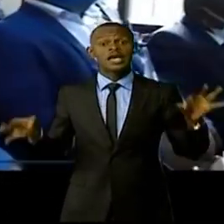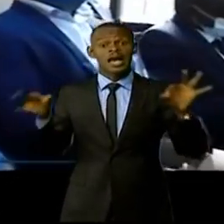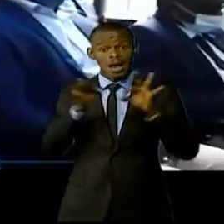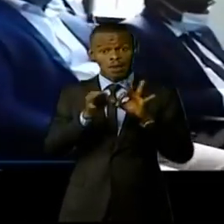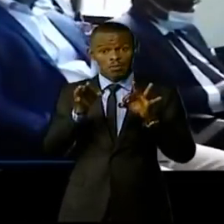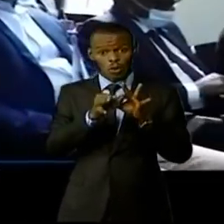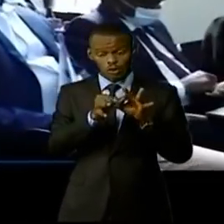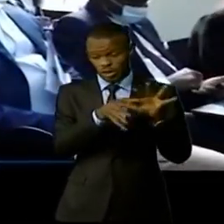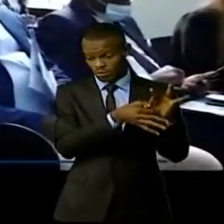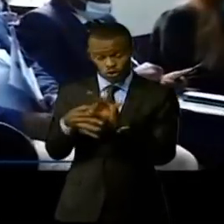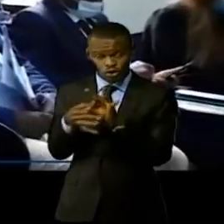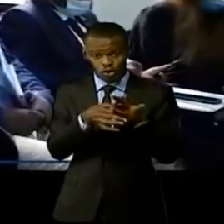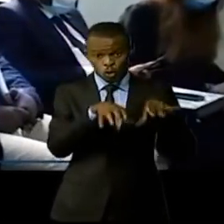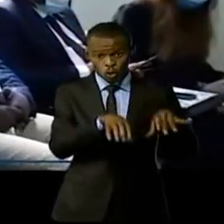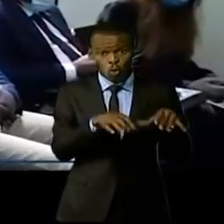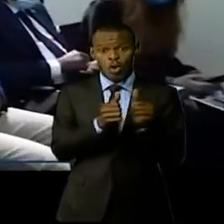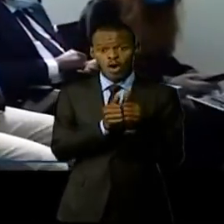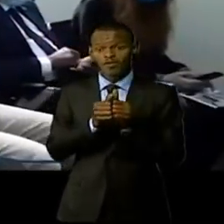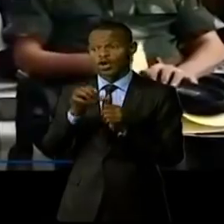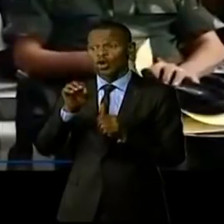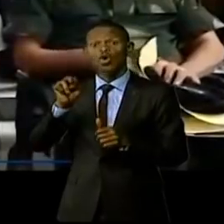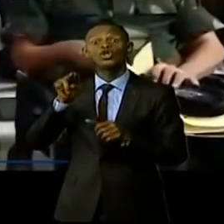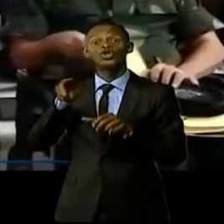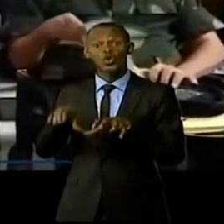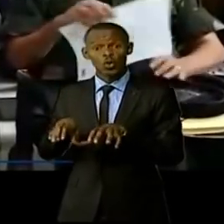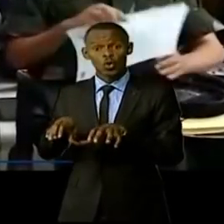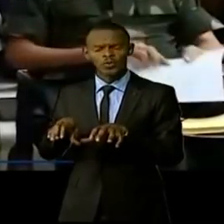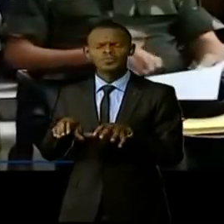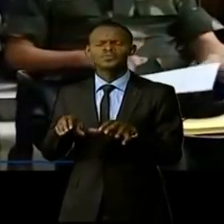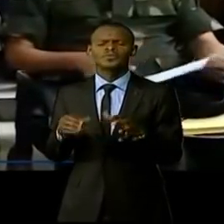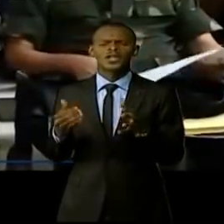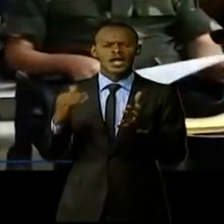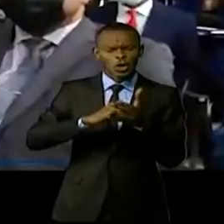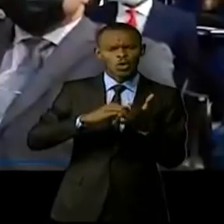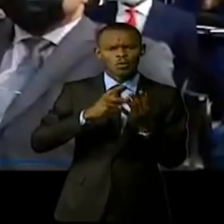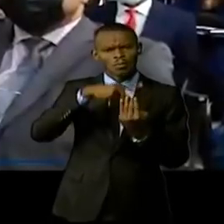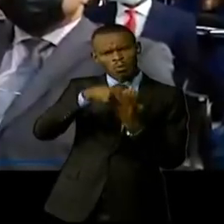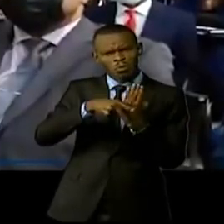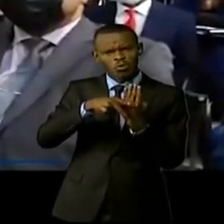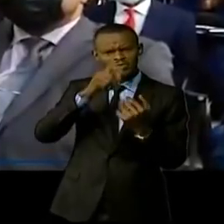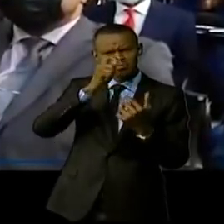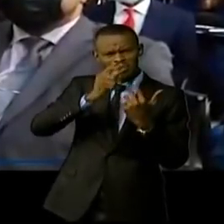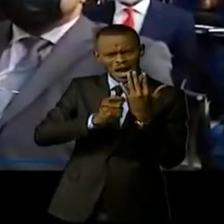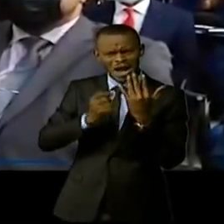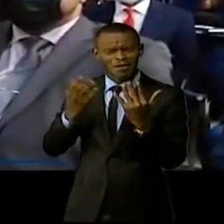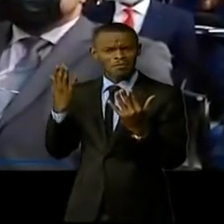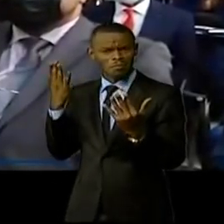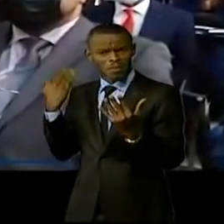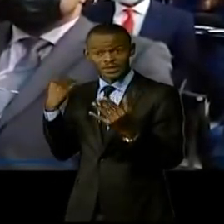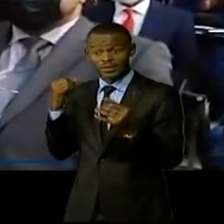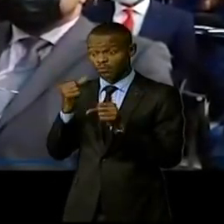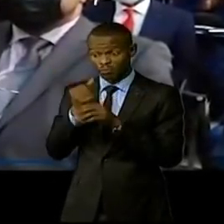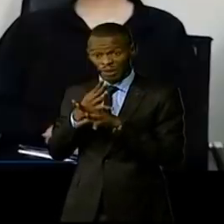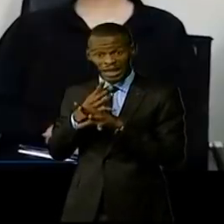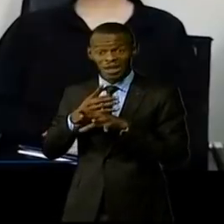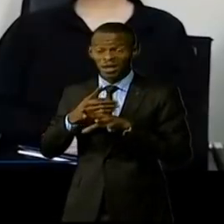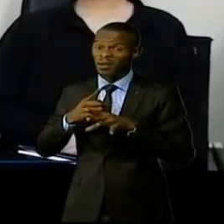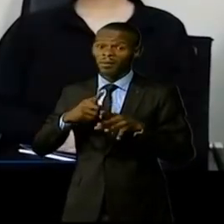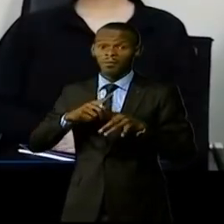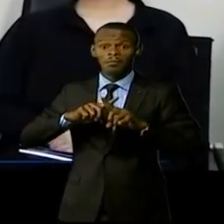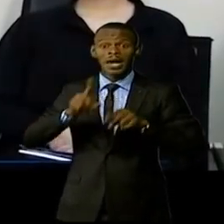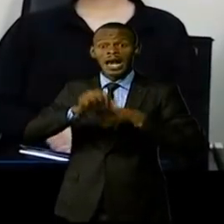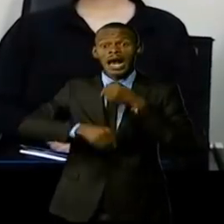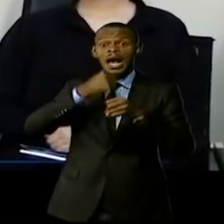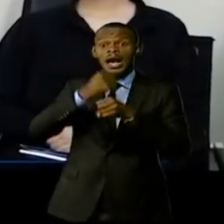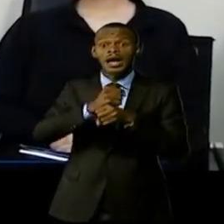l'année 2021 qui s'est écoulée n'ont pas été exécutées et ont été reportées pour cette année 2022. Cela est dû à plusieurs